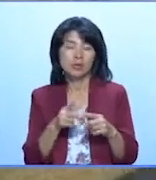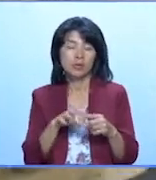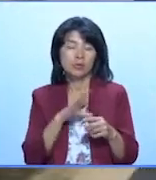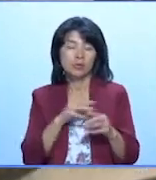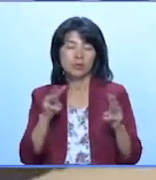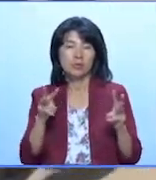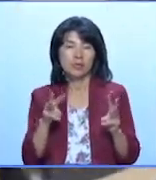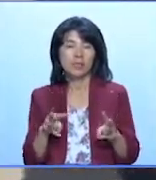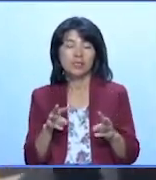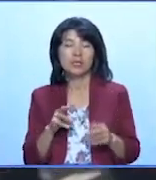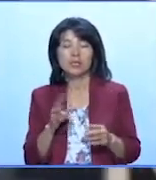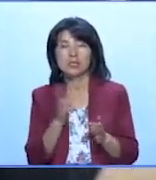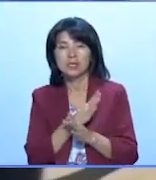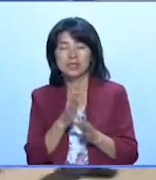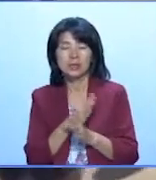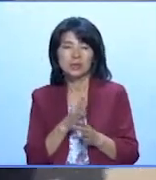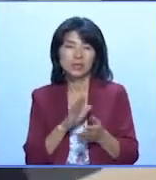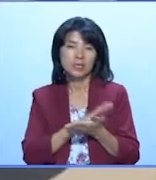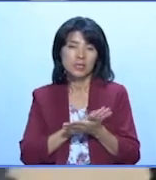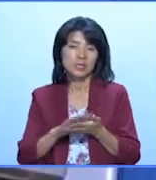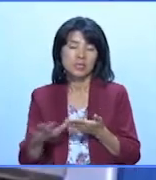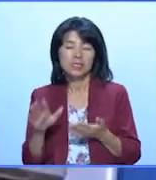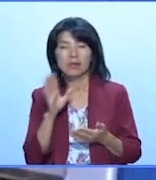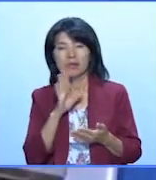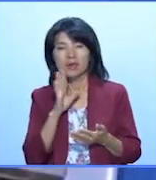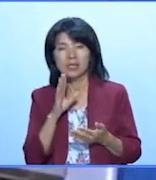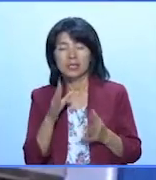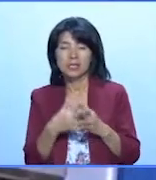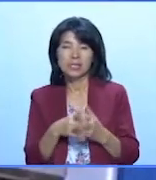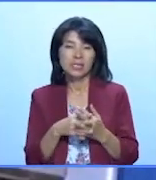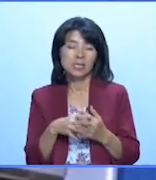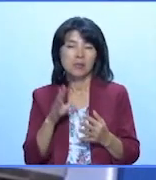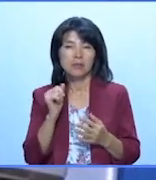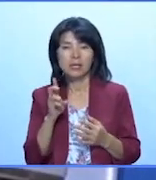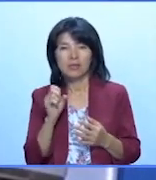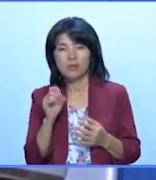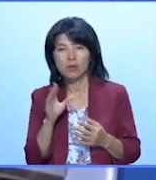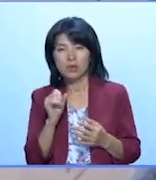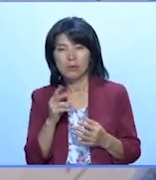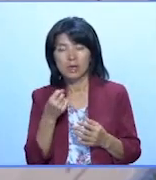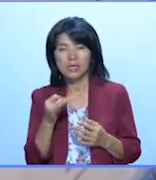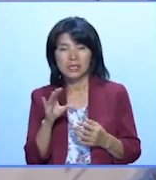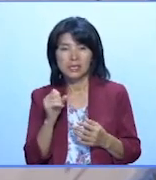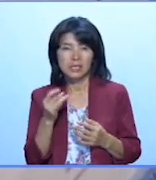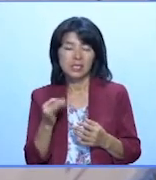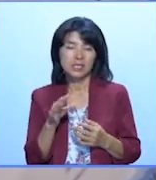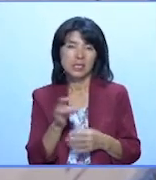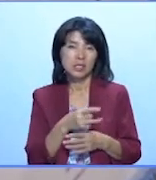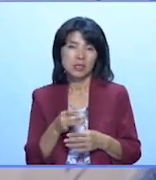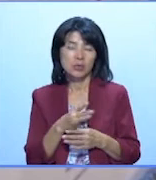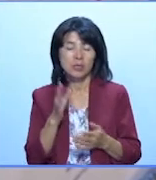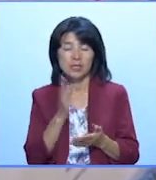геологии и природных ресурсов, стала станция очистки воды в селе Басколь. С июня этого года жители сел Майского района имеют доступ к чистой питьевой